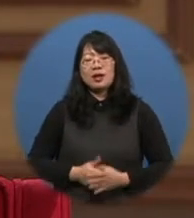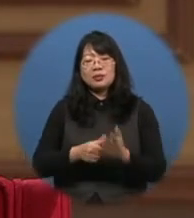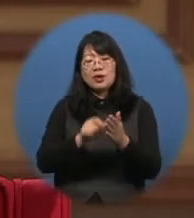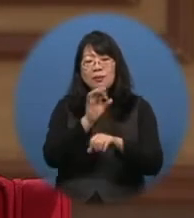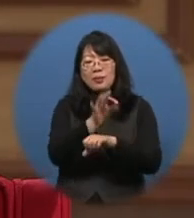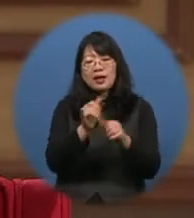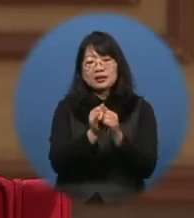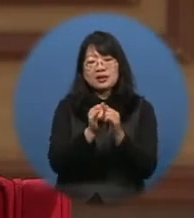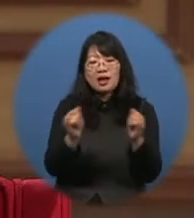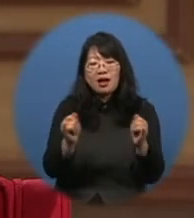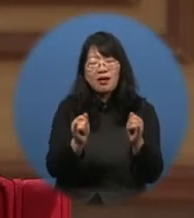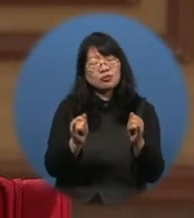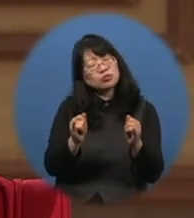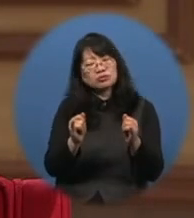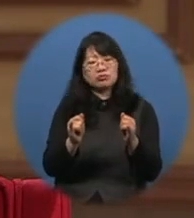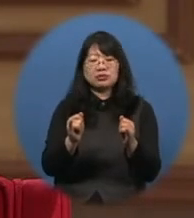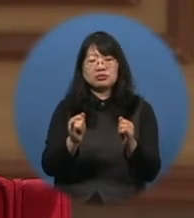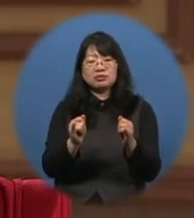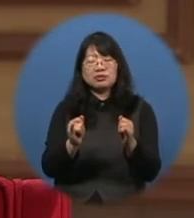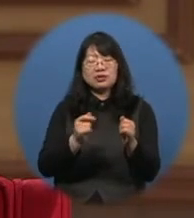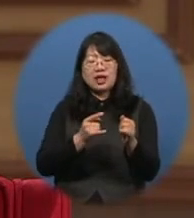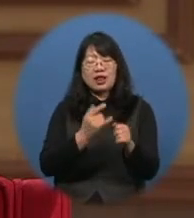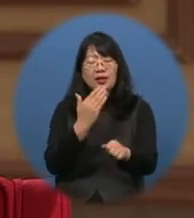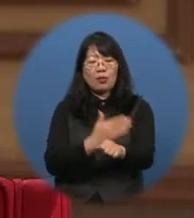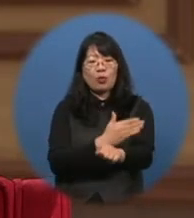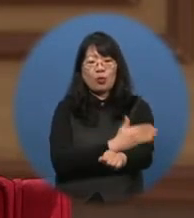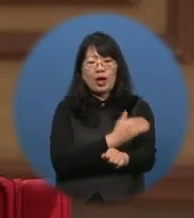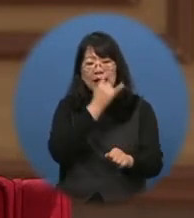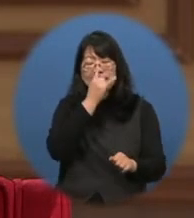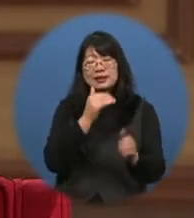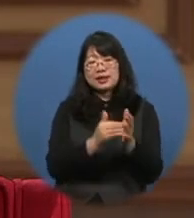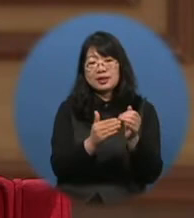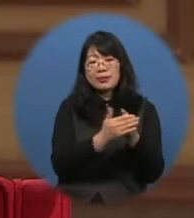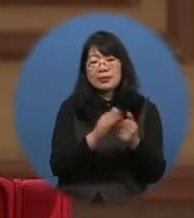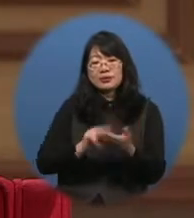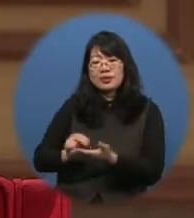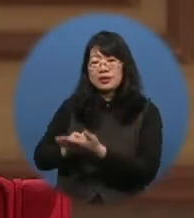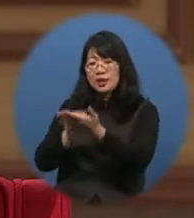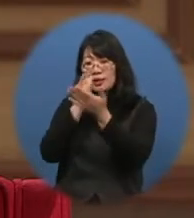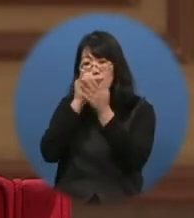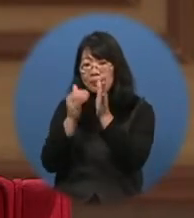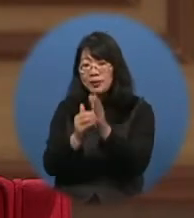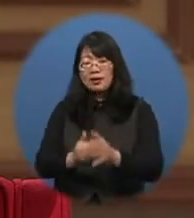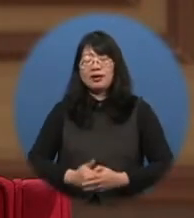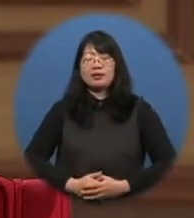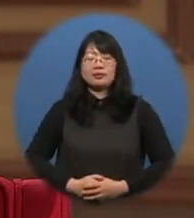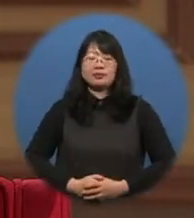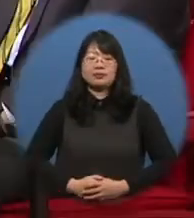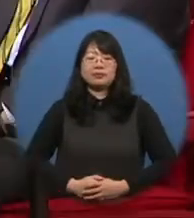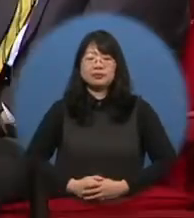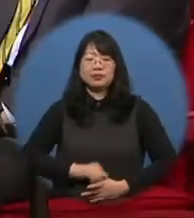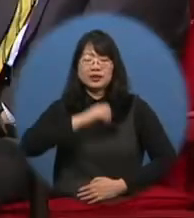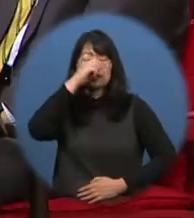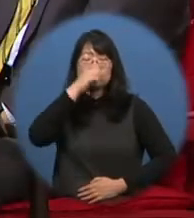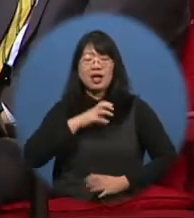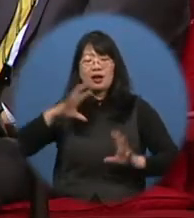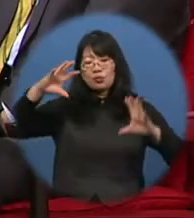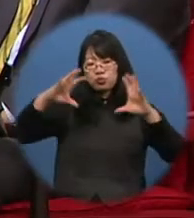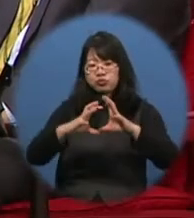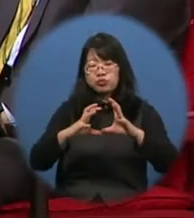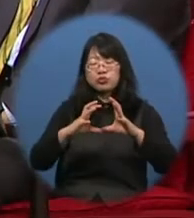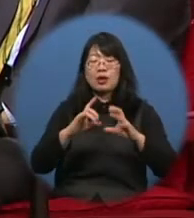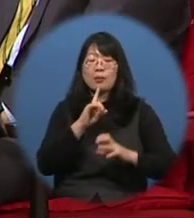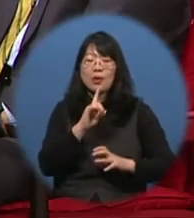소비자를 오도할 가능성도 있고 네네. 그렇기 때문에 문제 제기가 될 수 있죠. 네. 그냥 좀